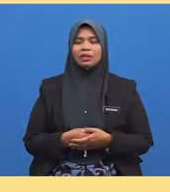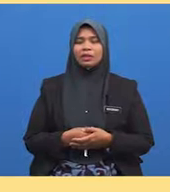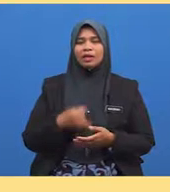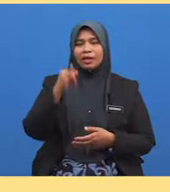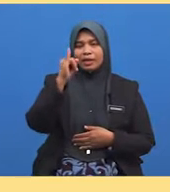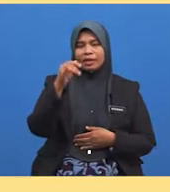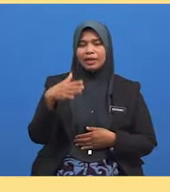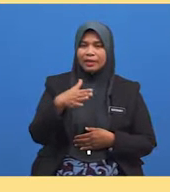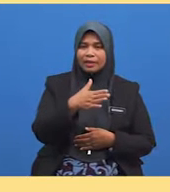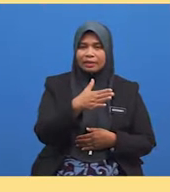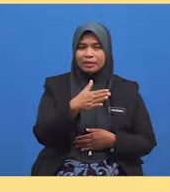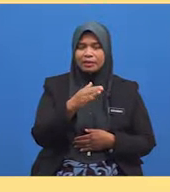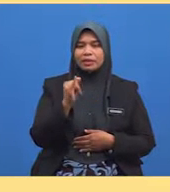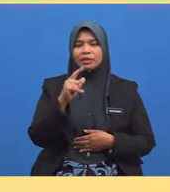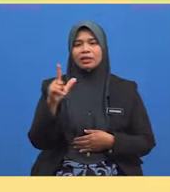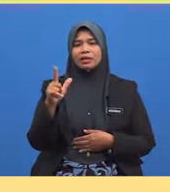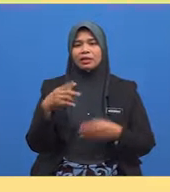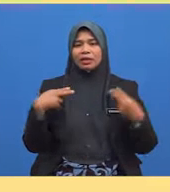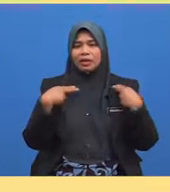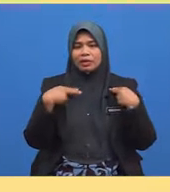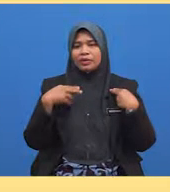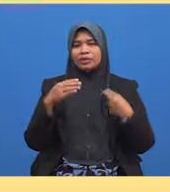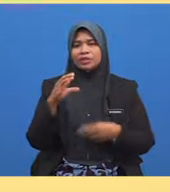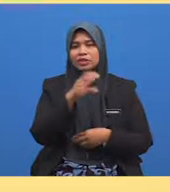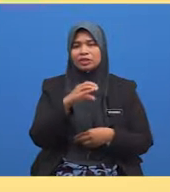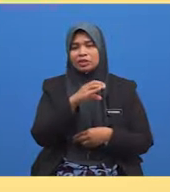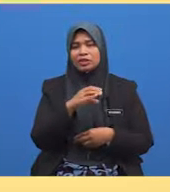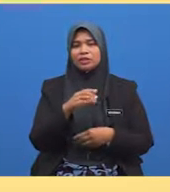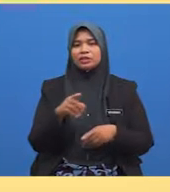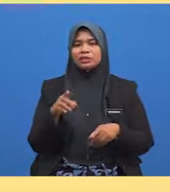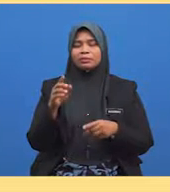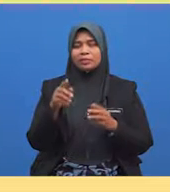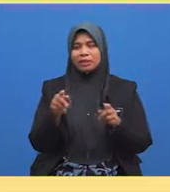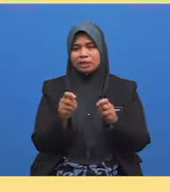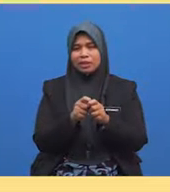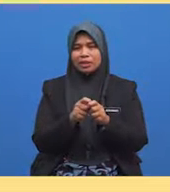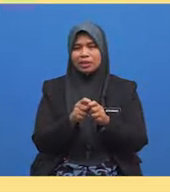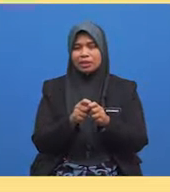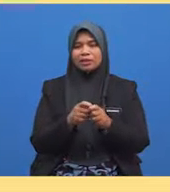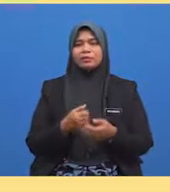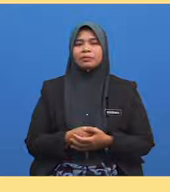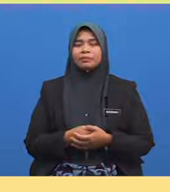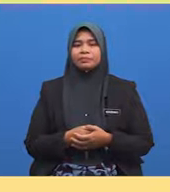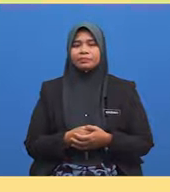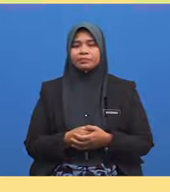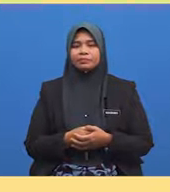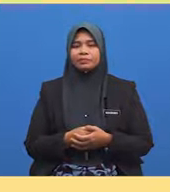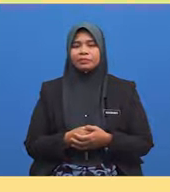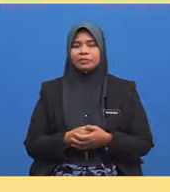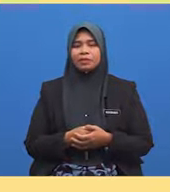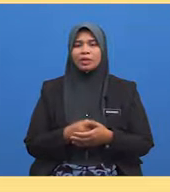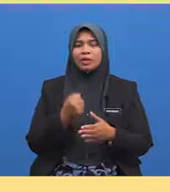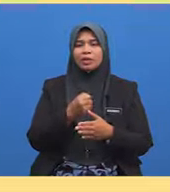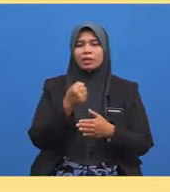kedua, huruf I, iaitu ikan. Ikan ialah haiwan yang mempunyai ciri-ciri sepunya seperti